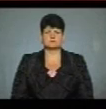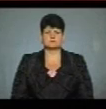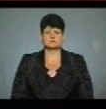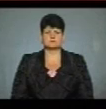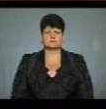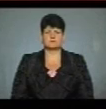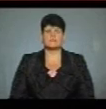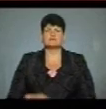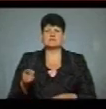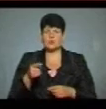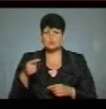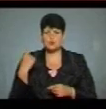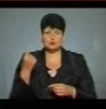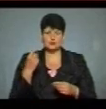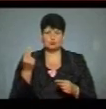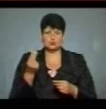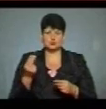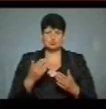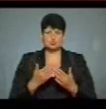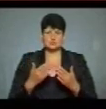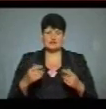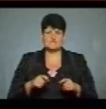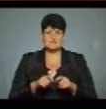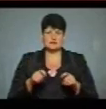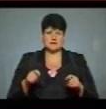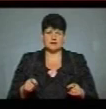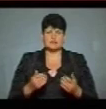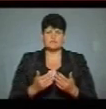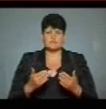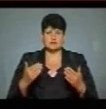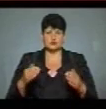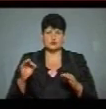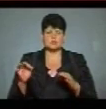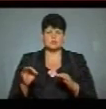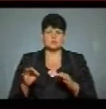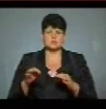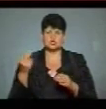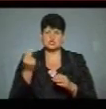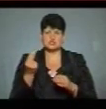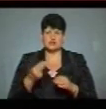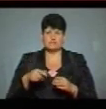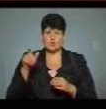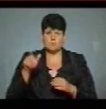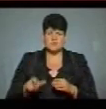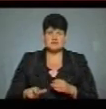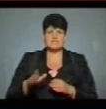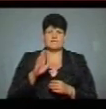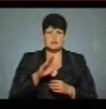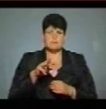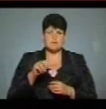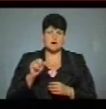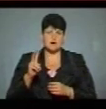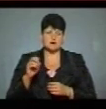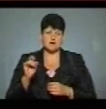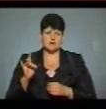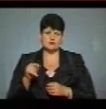В Тернопільському обласному художньому музеї відкрили меморіальну виставку живописця Віктора Макарова. На ній представили 32 картини